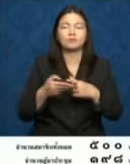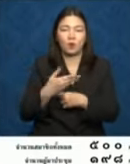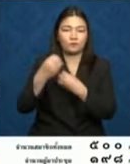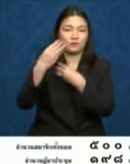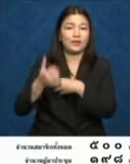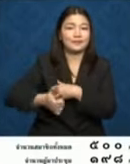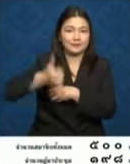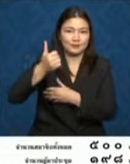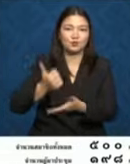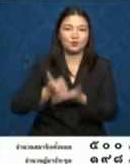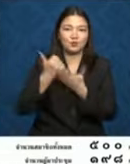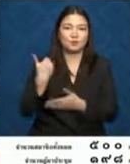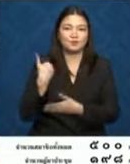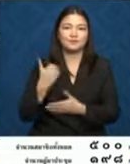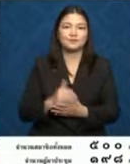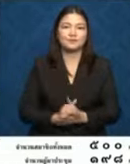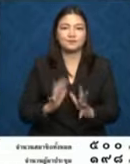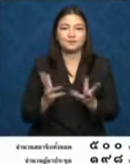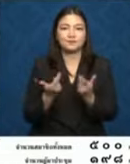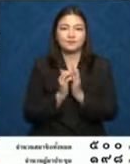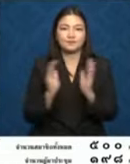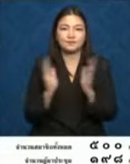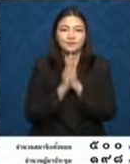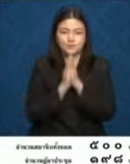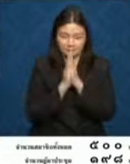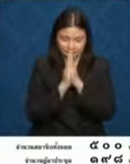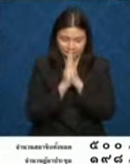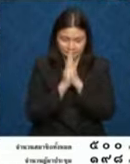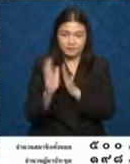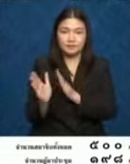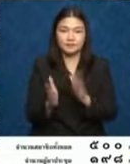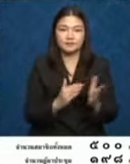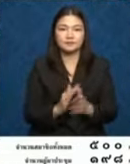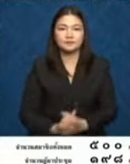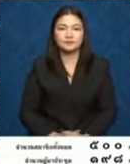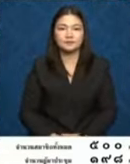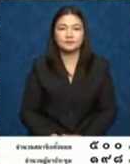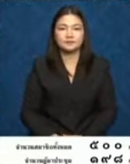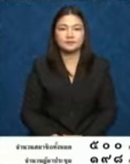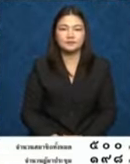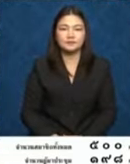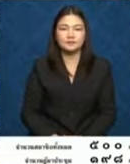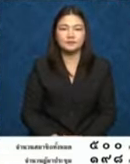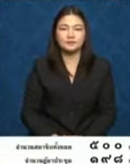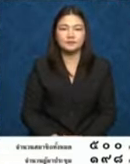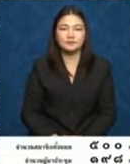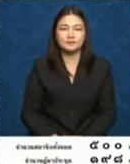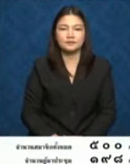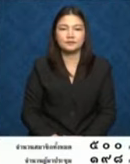คุณครับ ขอบคุณครับขอเชิญท่านสารสนันท์ อันนพพรครับ